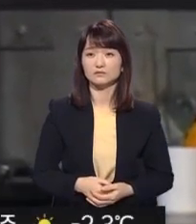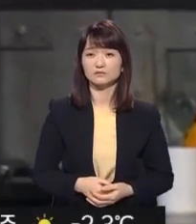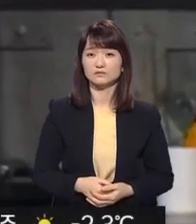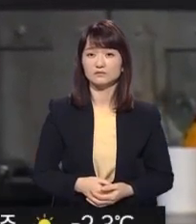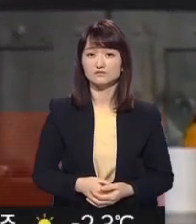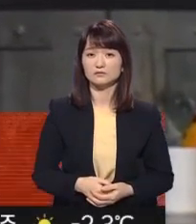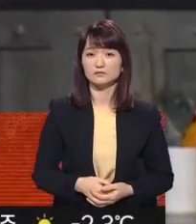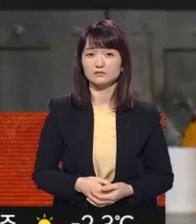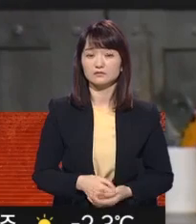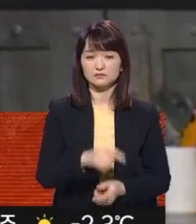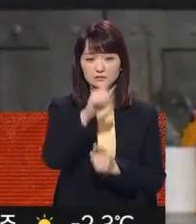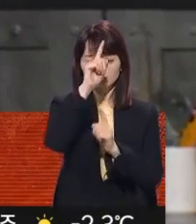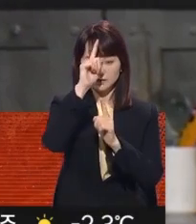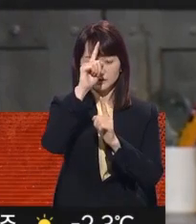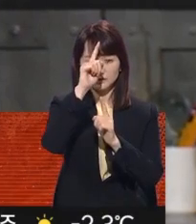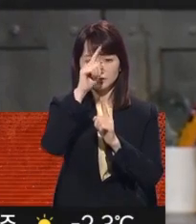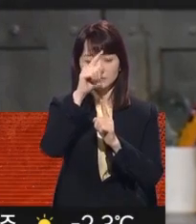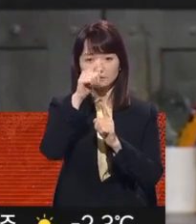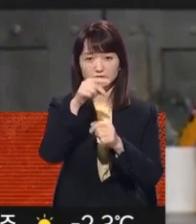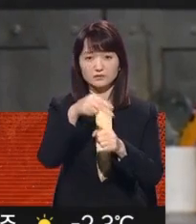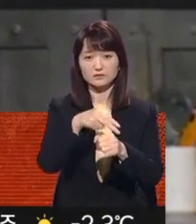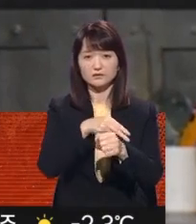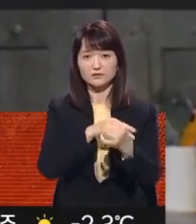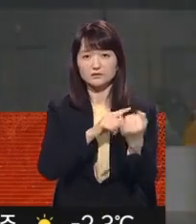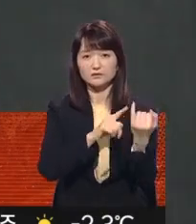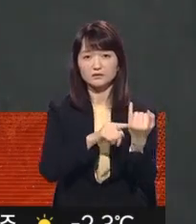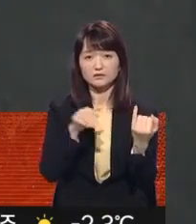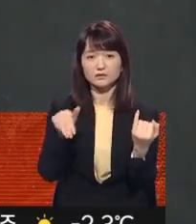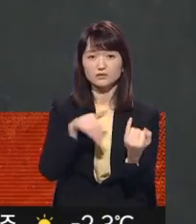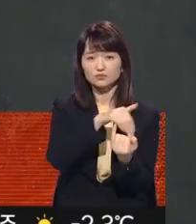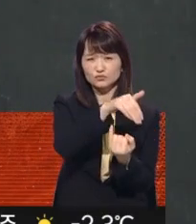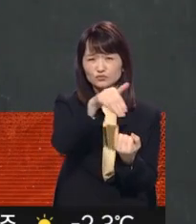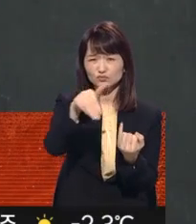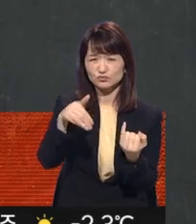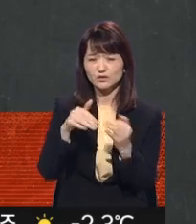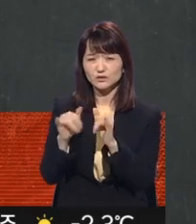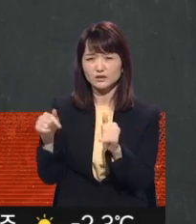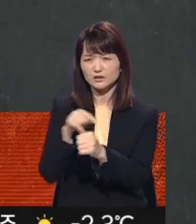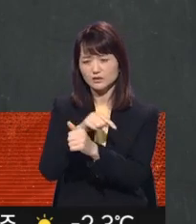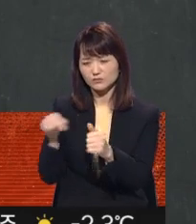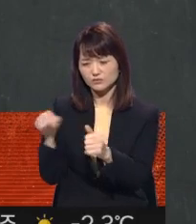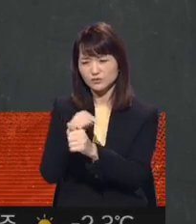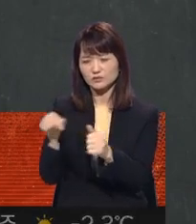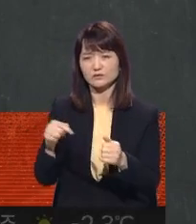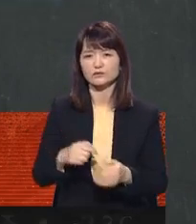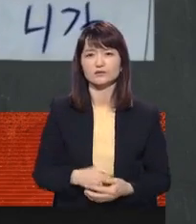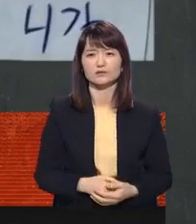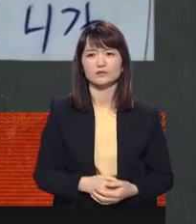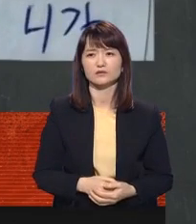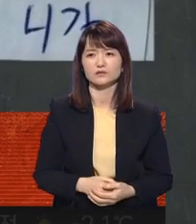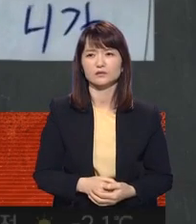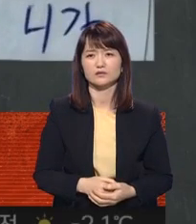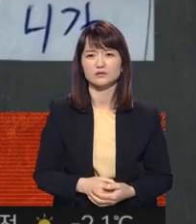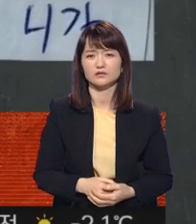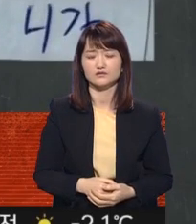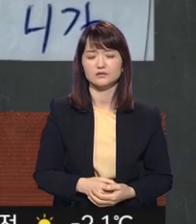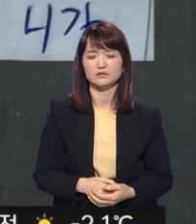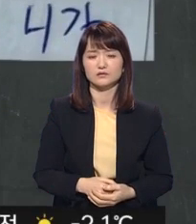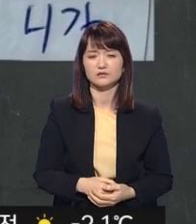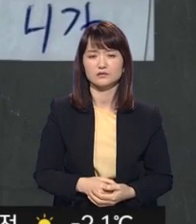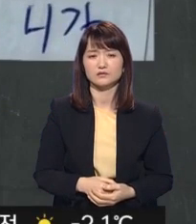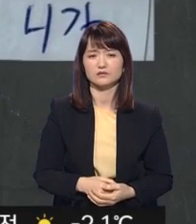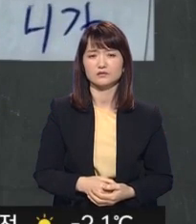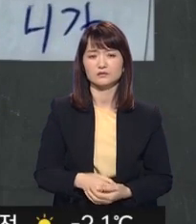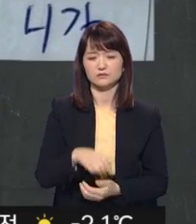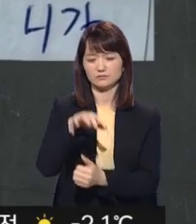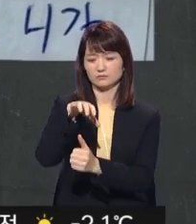식구들 무차별적으로 다 죽여버리겠다라고 이야기를 하는 거라서 단순히 이게 그 안에 있는 그 출소자가 5월이면 나올 때 그